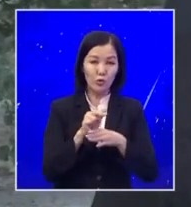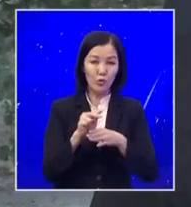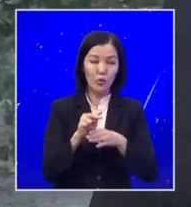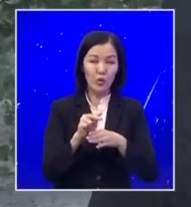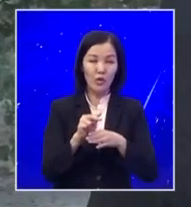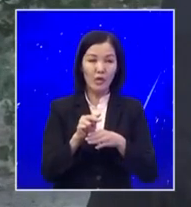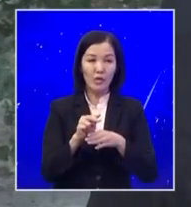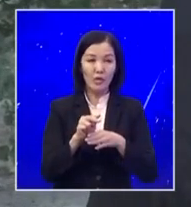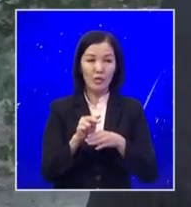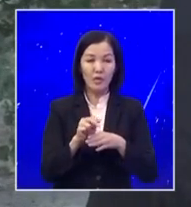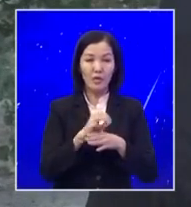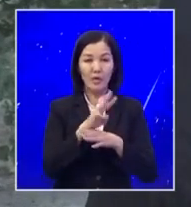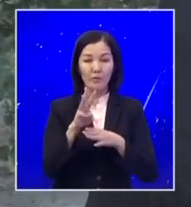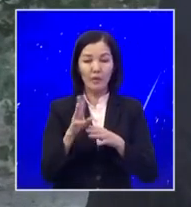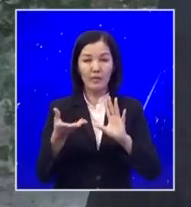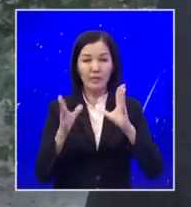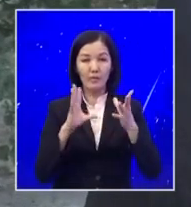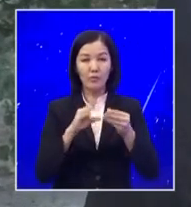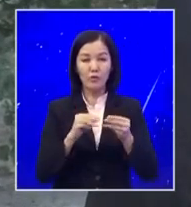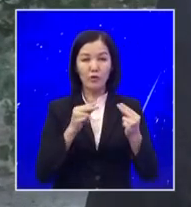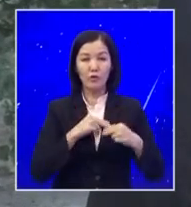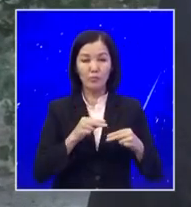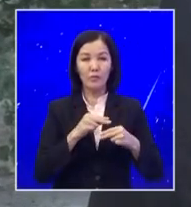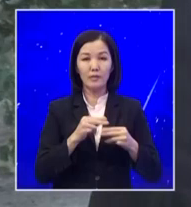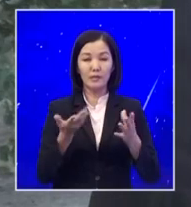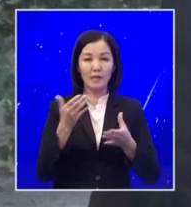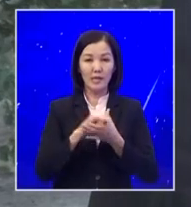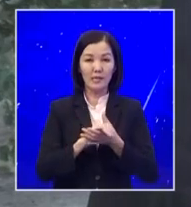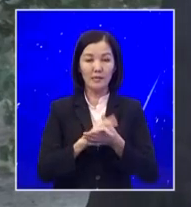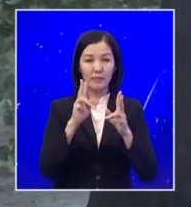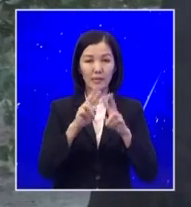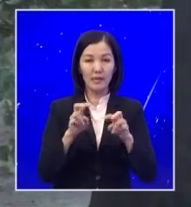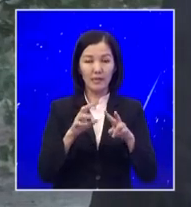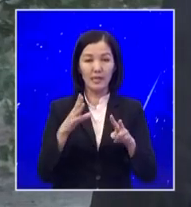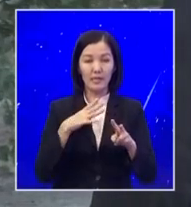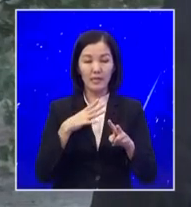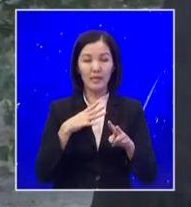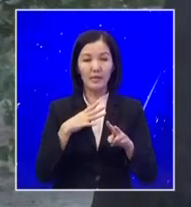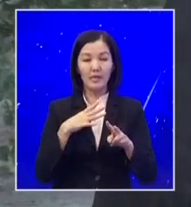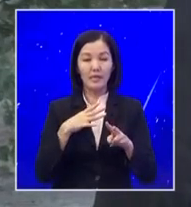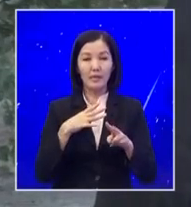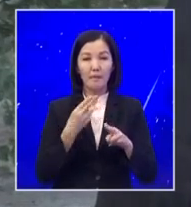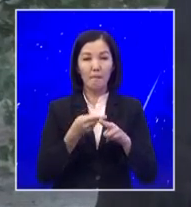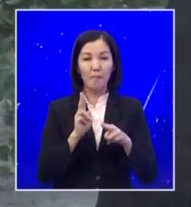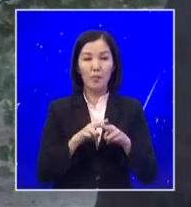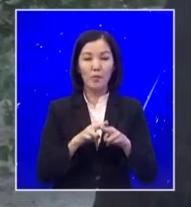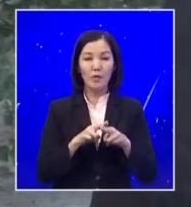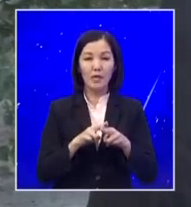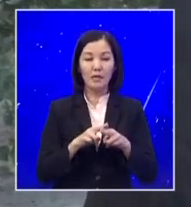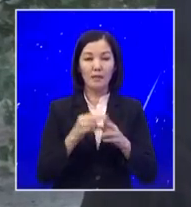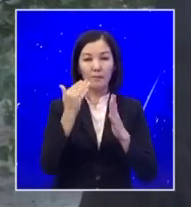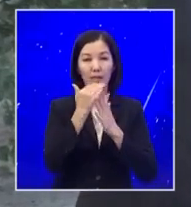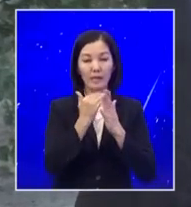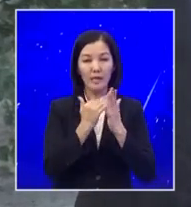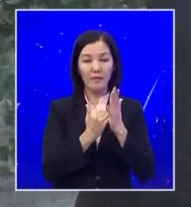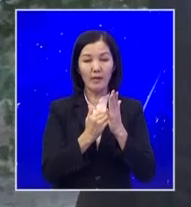жылу қамтамасы бойынша жұмыс барысын танысып қарап шықтық. Бұл яғни инвестициялық бағдарламаның